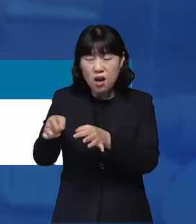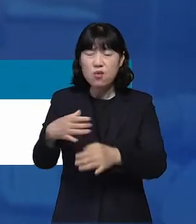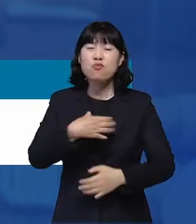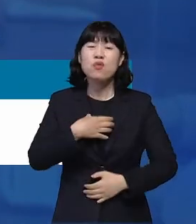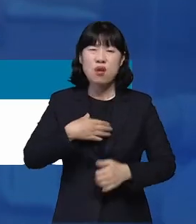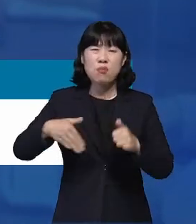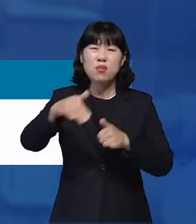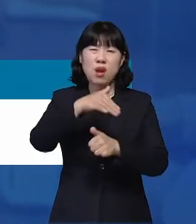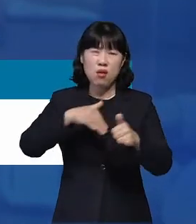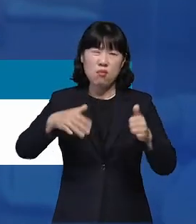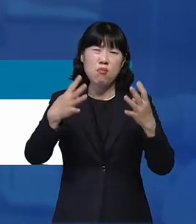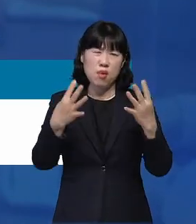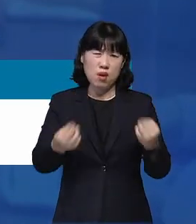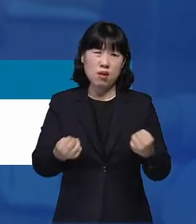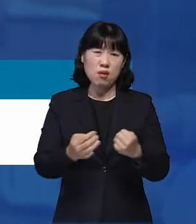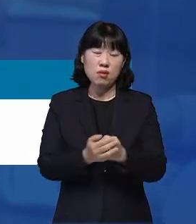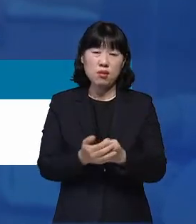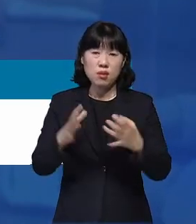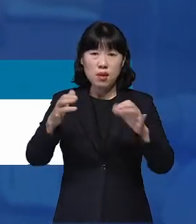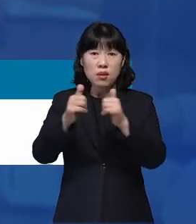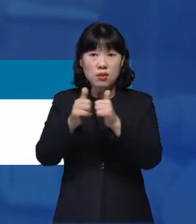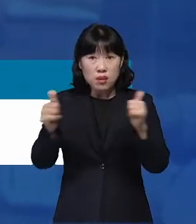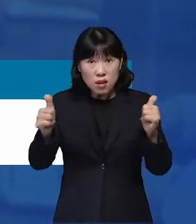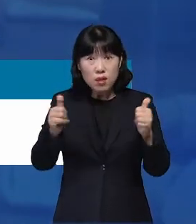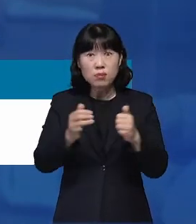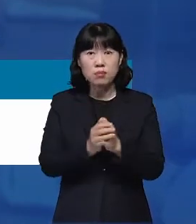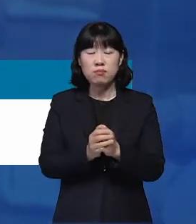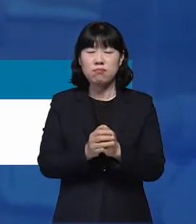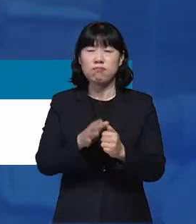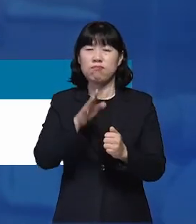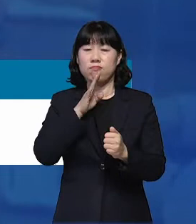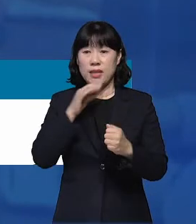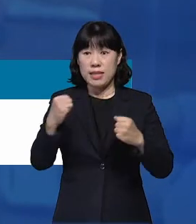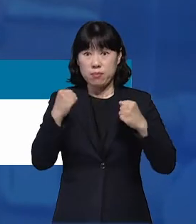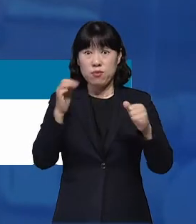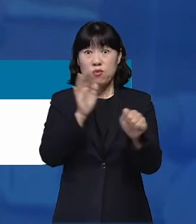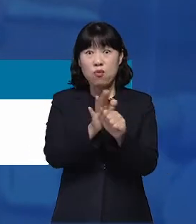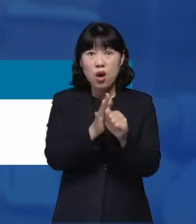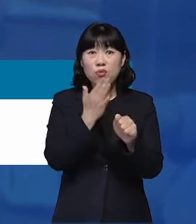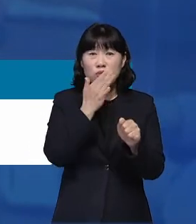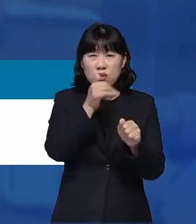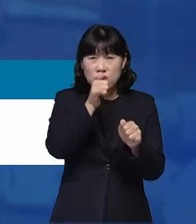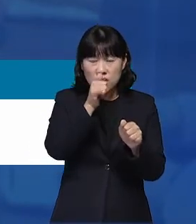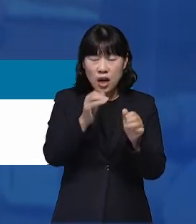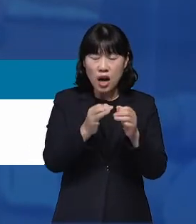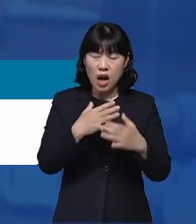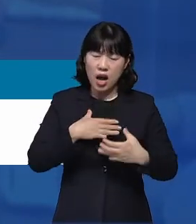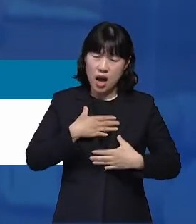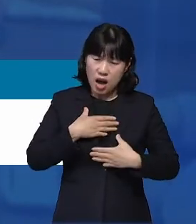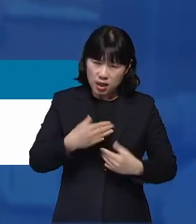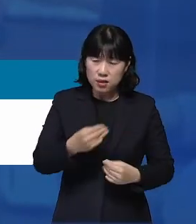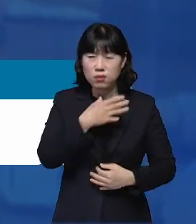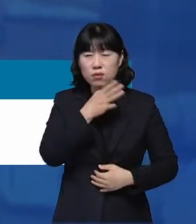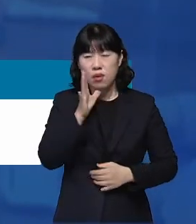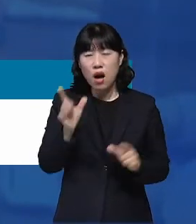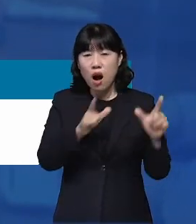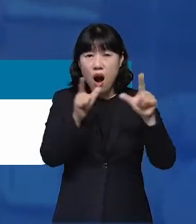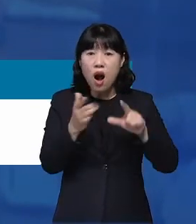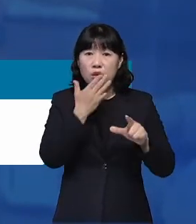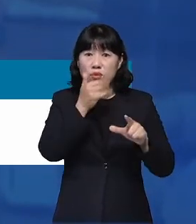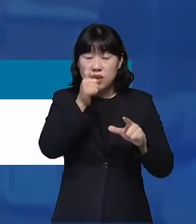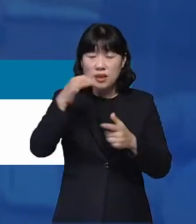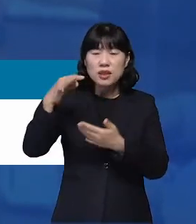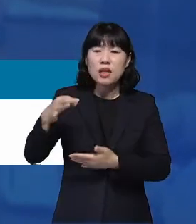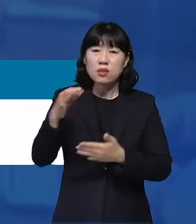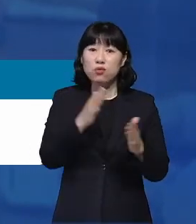상황에 노출되고 있잖아요 4 국민들이 든든한 그거 안정적이고 장기적인 자기 노우 자살을 말할 수 있도록 제도를 마련하는